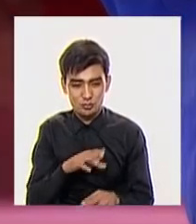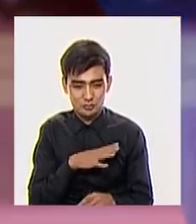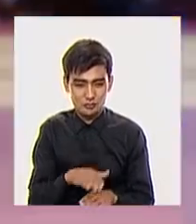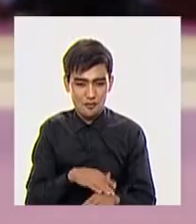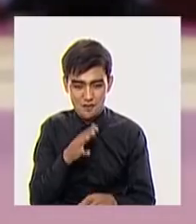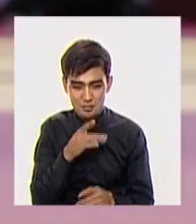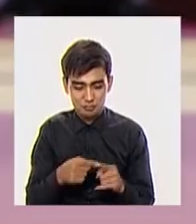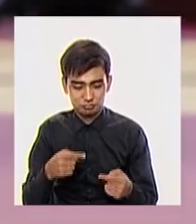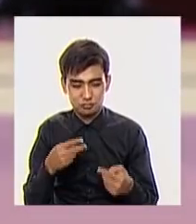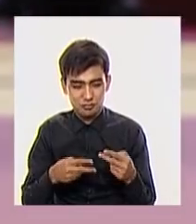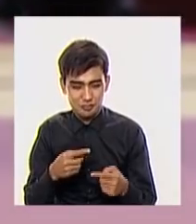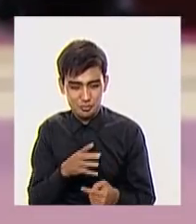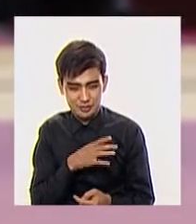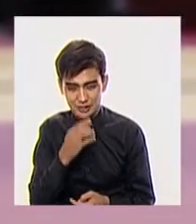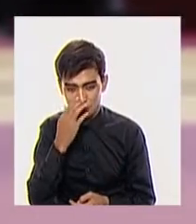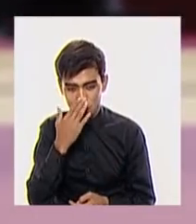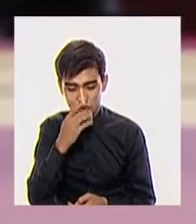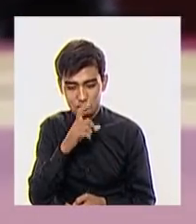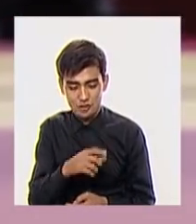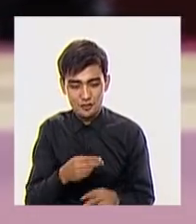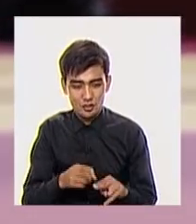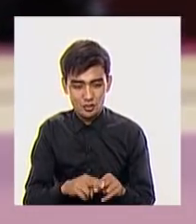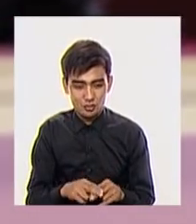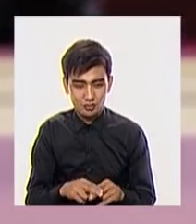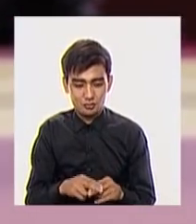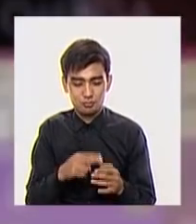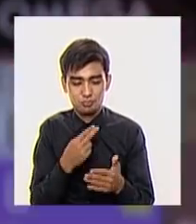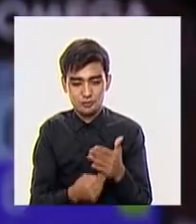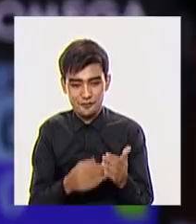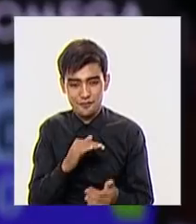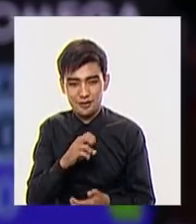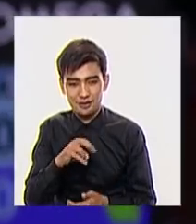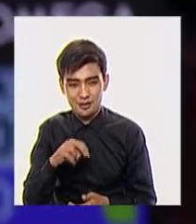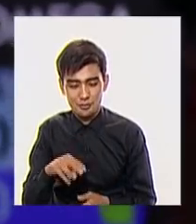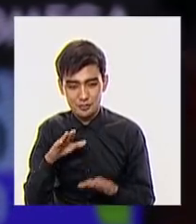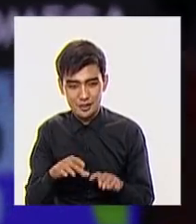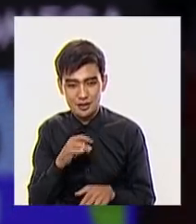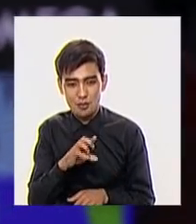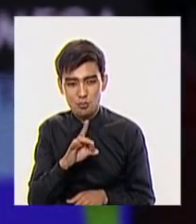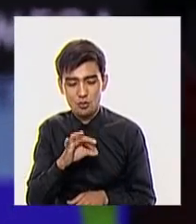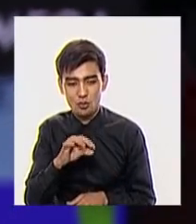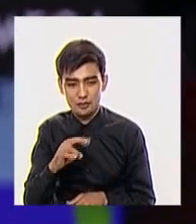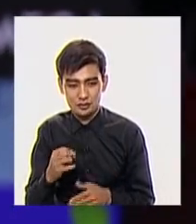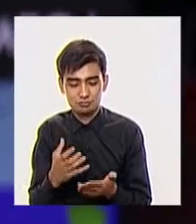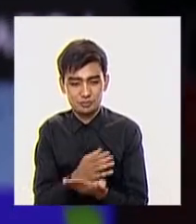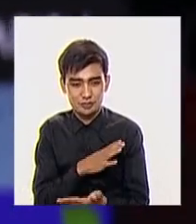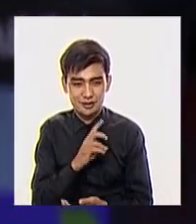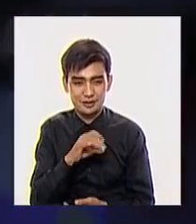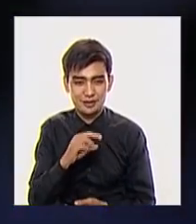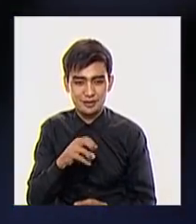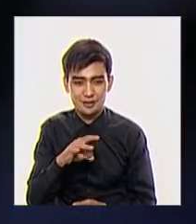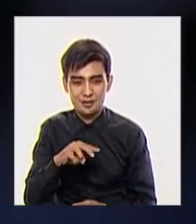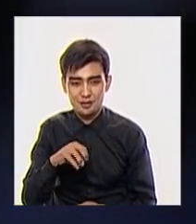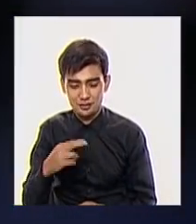длительного и равного противостояния с японским спортсменом, уступил ему в полуфинале. В борьбе за бронзу он обошел атлета из Нидерландов и